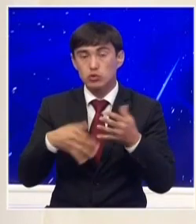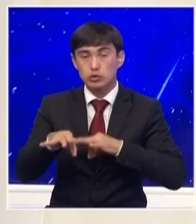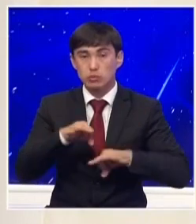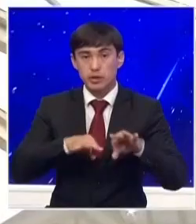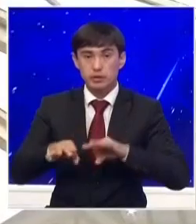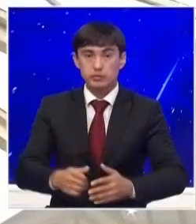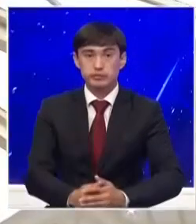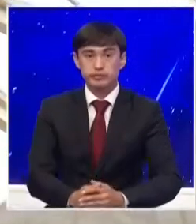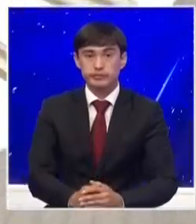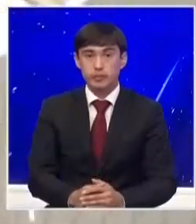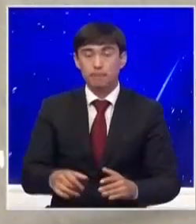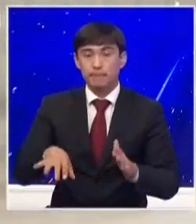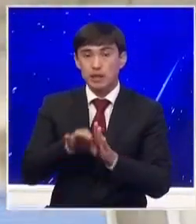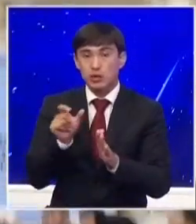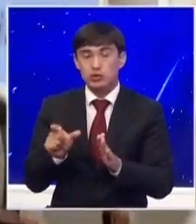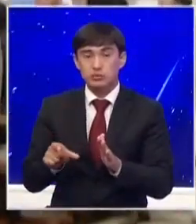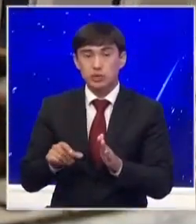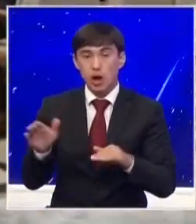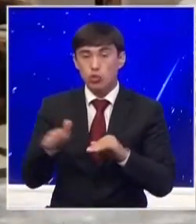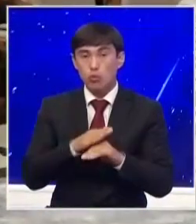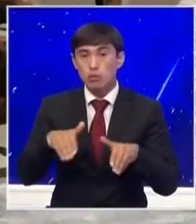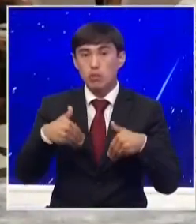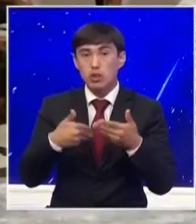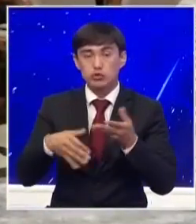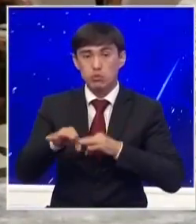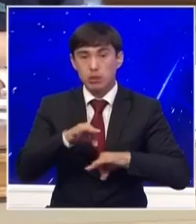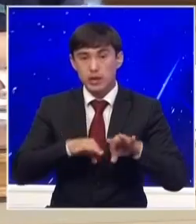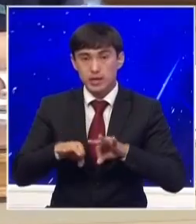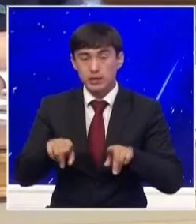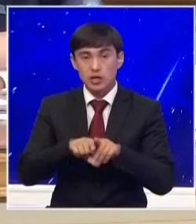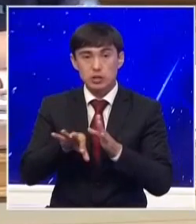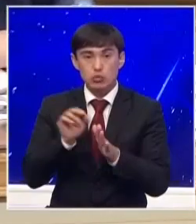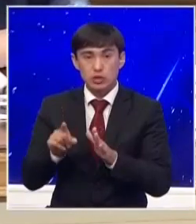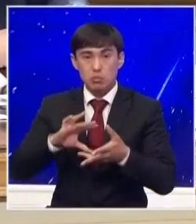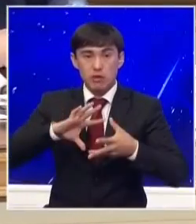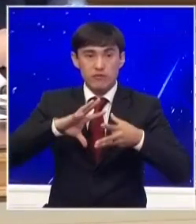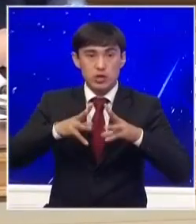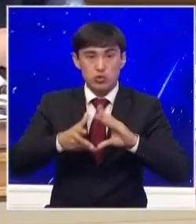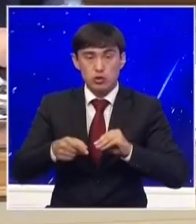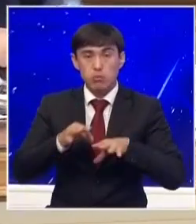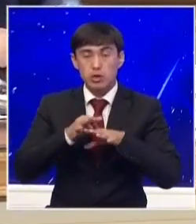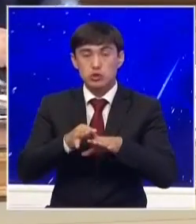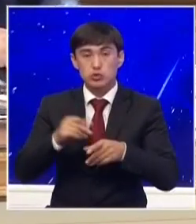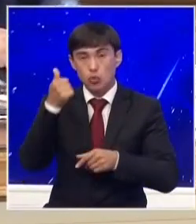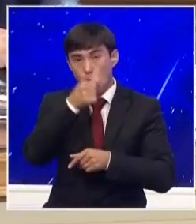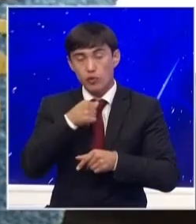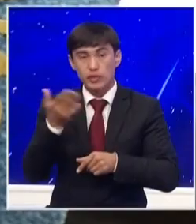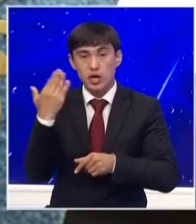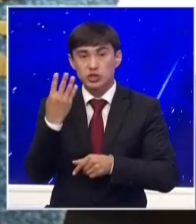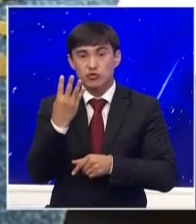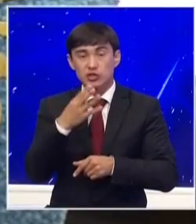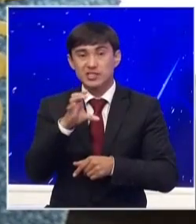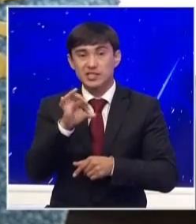проект. Народные избранники одобрили предложенный проект. Так депутаты подвели итоги прошедшего года на четвертой